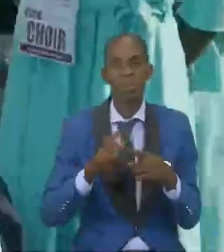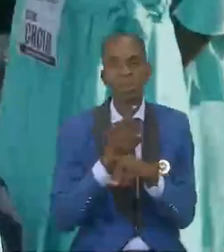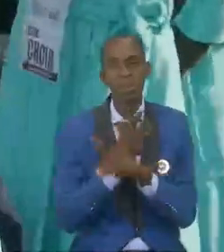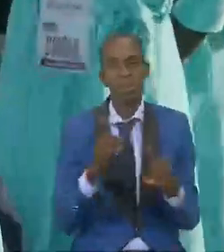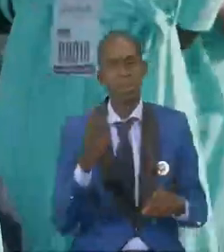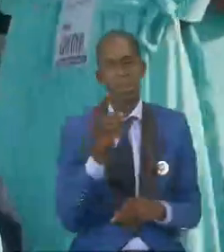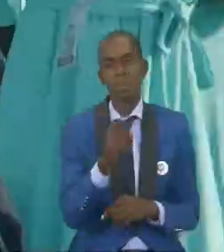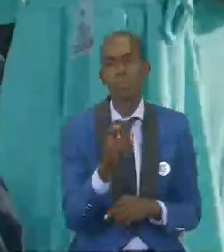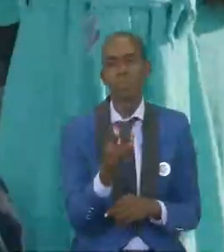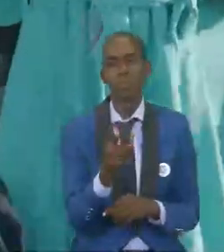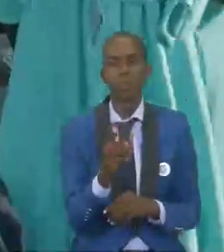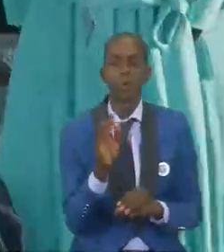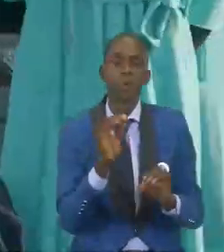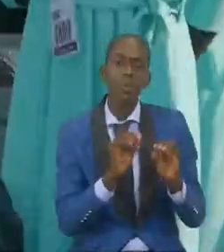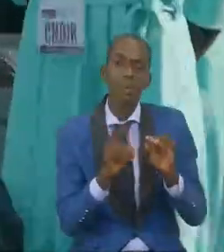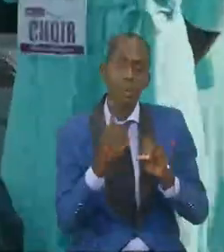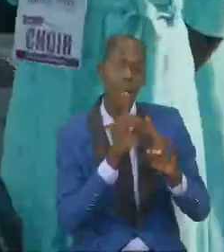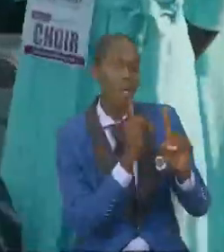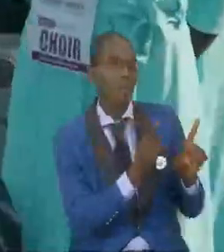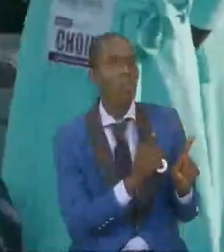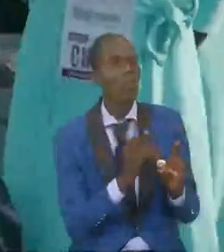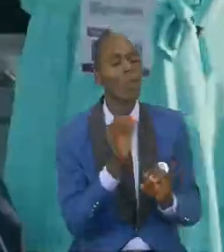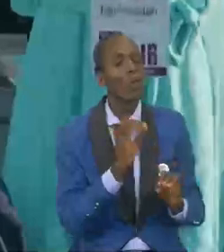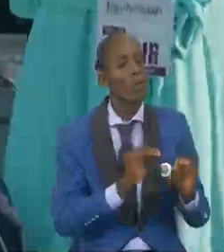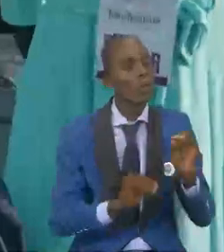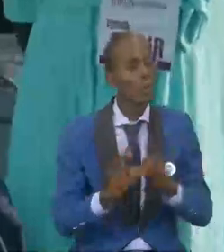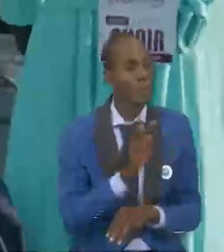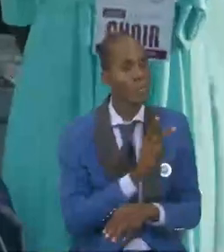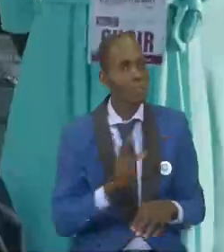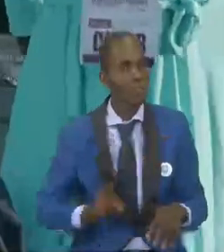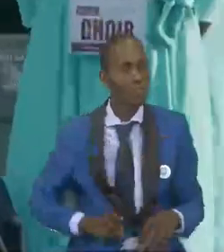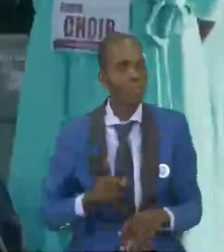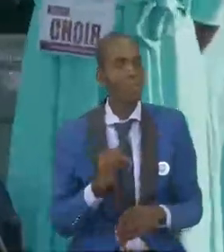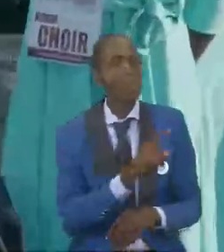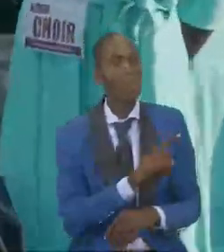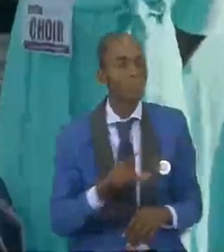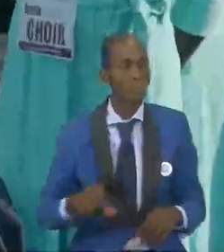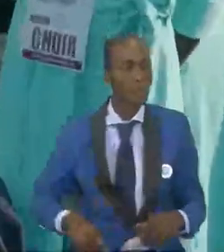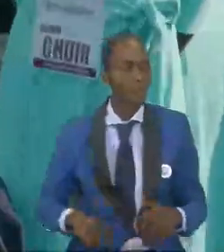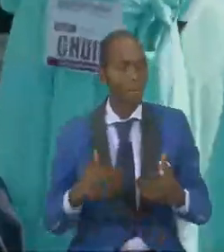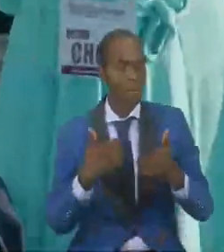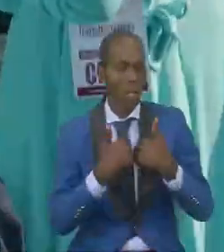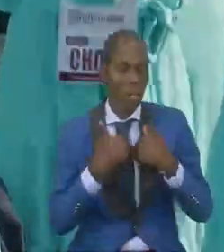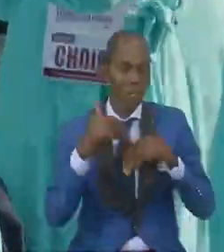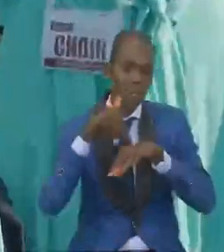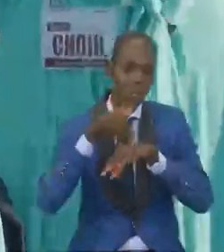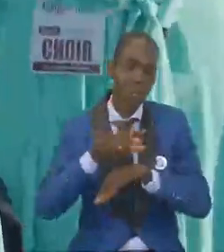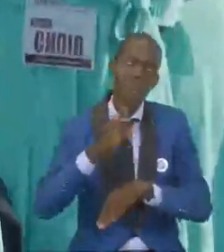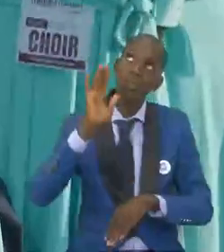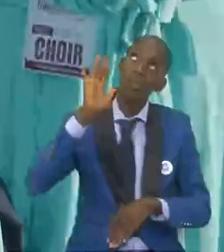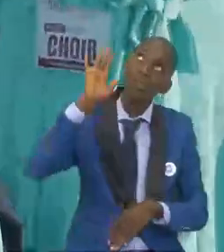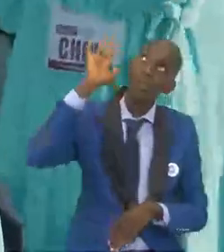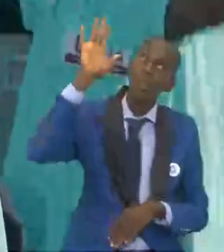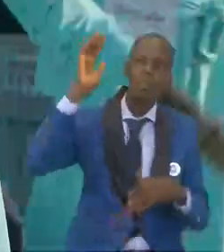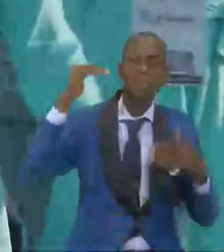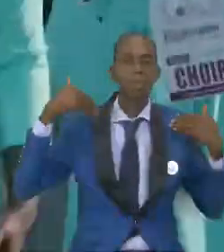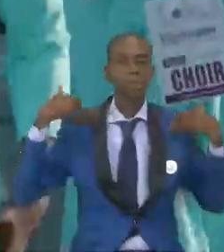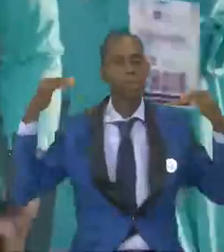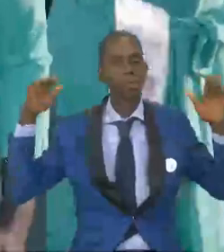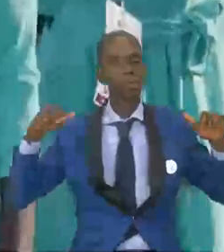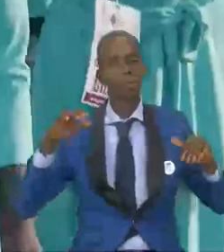est-ce qu'il a pu te délivrer au roi l'Éternel a